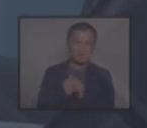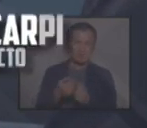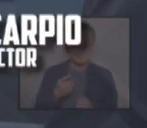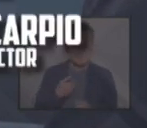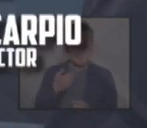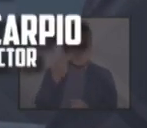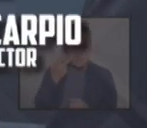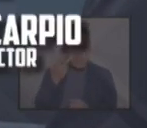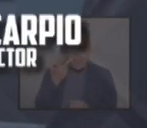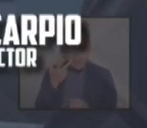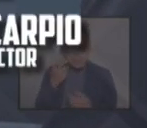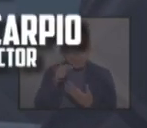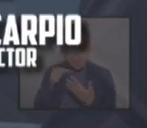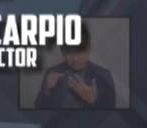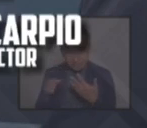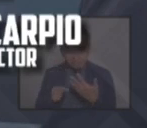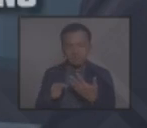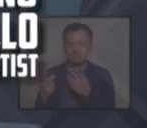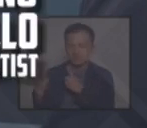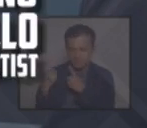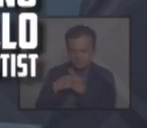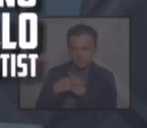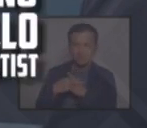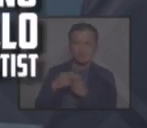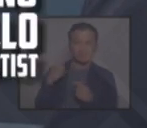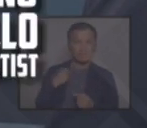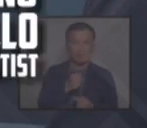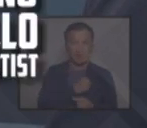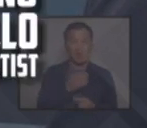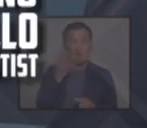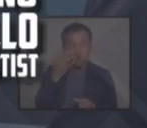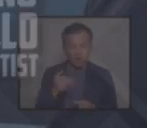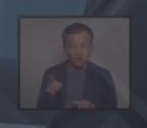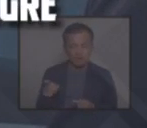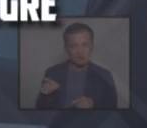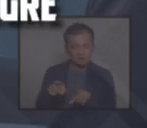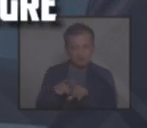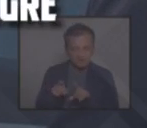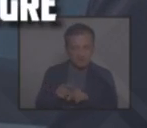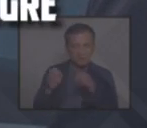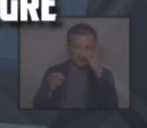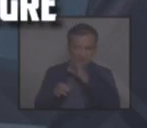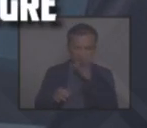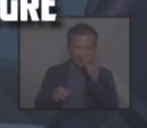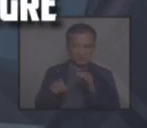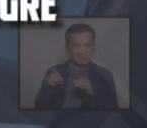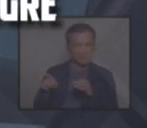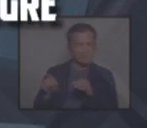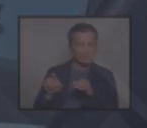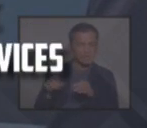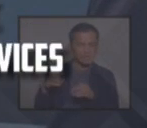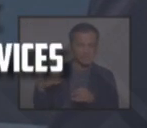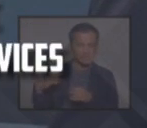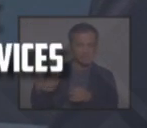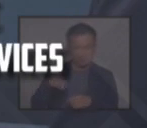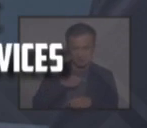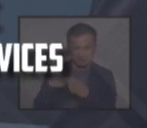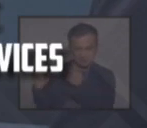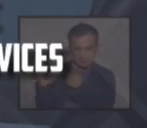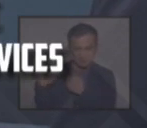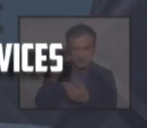akong kilalanin ang bawat aplikante sa Senado dahil bilang Pilipino, tungkulin nating alamin ang